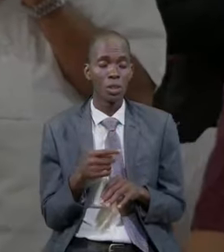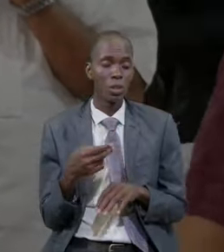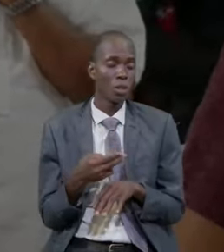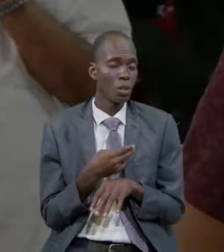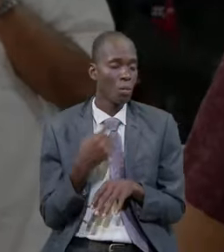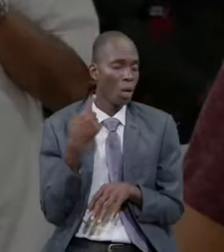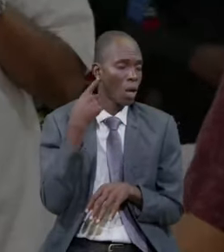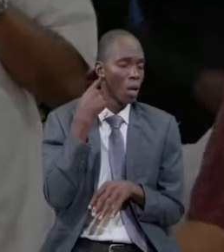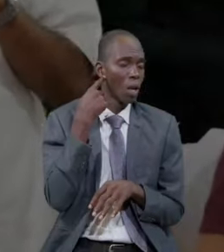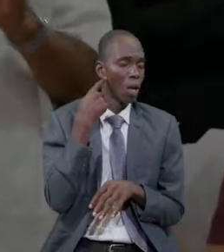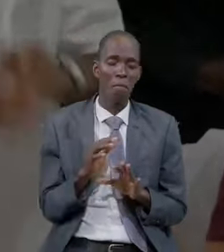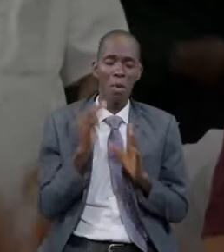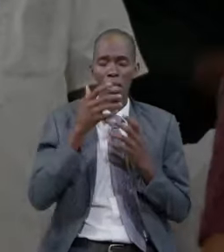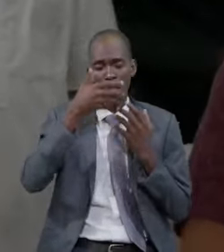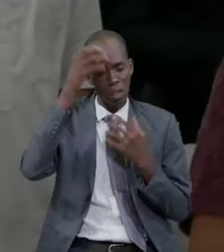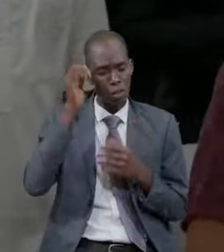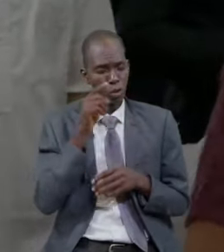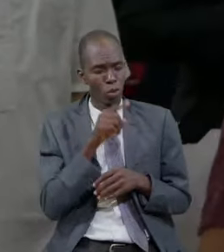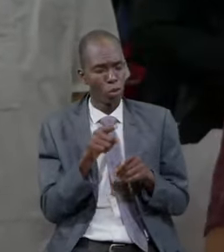Si les brebis craignent le lion, toi tu crains.